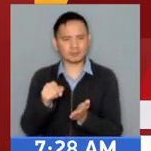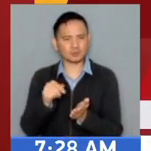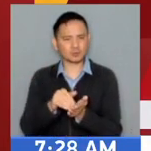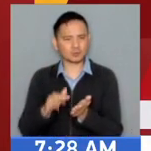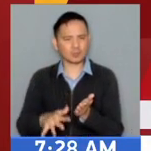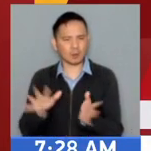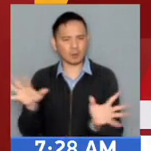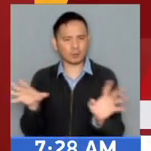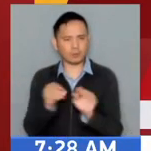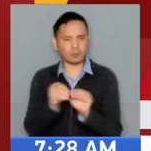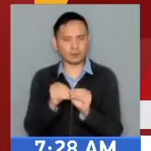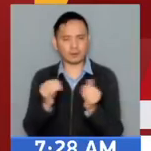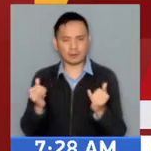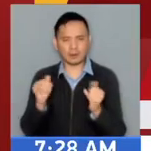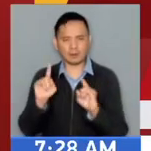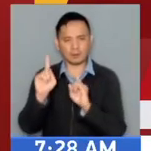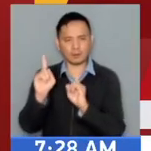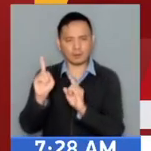ngayong